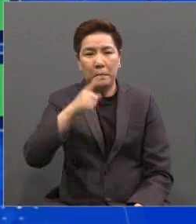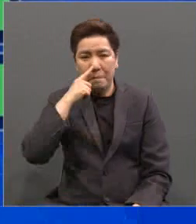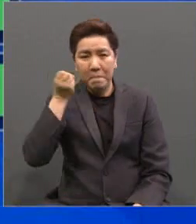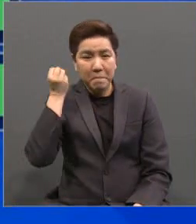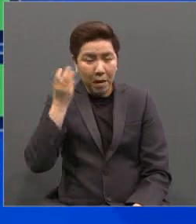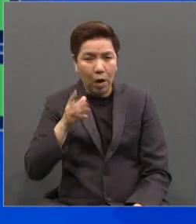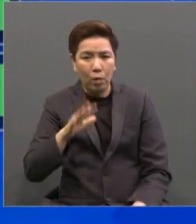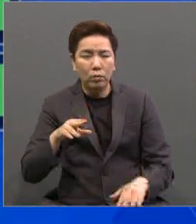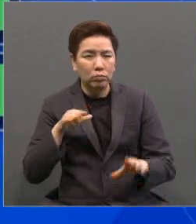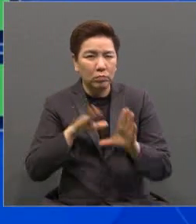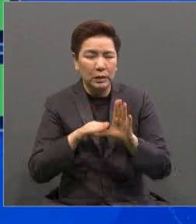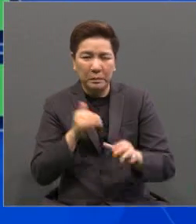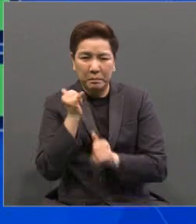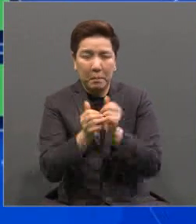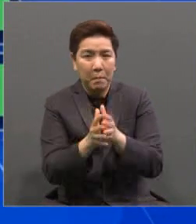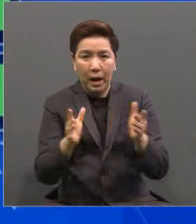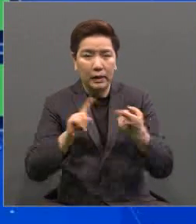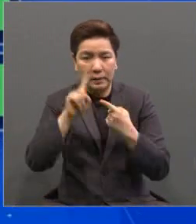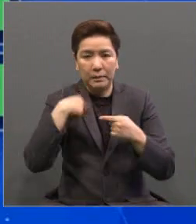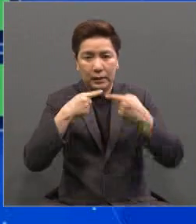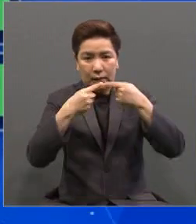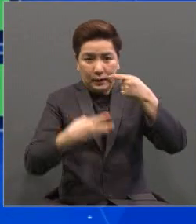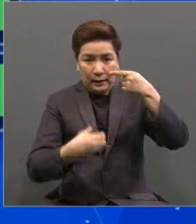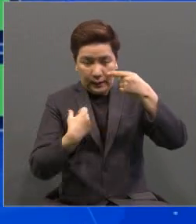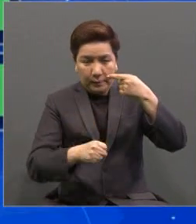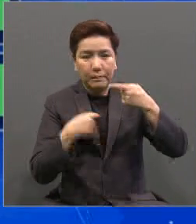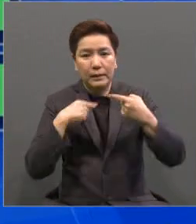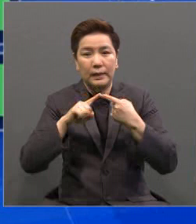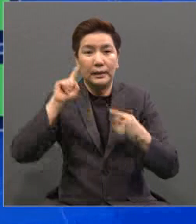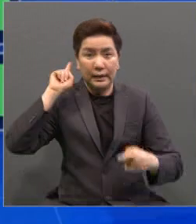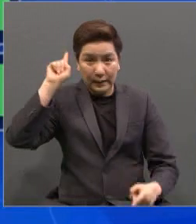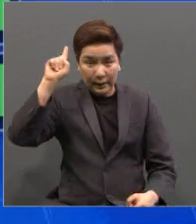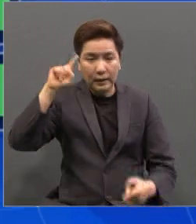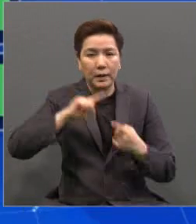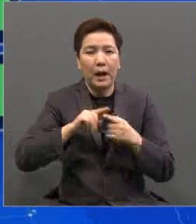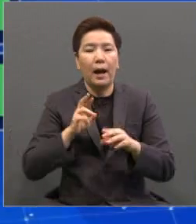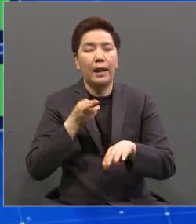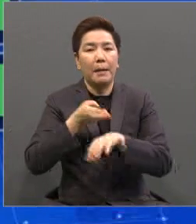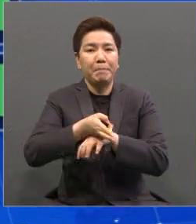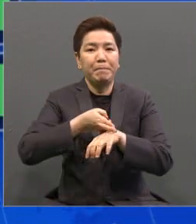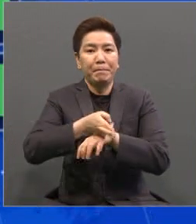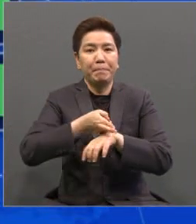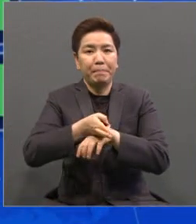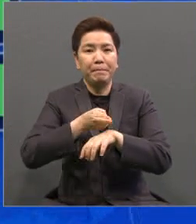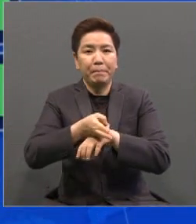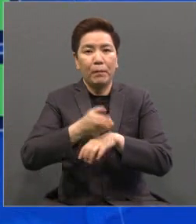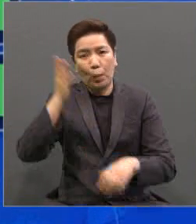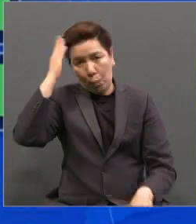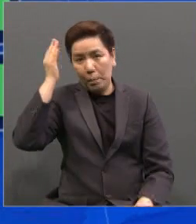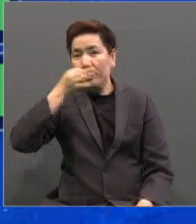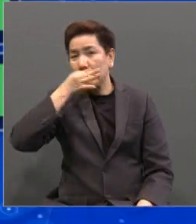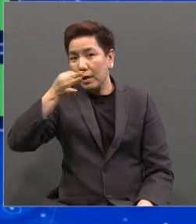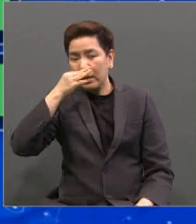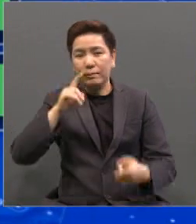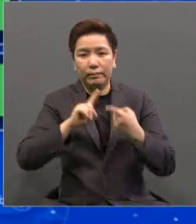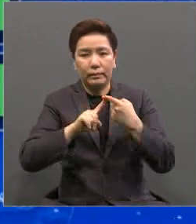ตั้งกลางที่มีผู้ลงทะเบียนขอใช้สิทธิ์มากสุด 10หน่วยด้วยกันค่ะก็คืออันดับ 1เลยนะคะมหาวิทยาลัยรามคำแหงหัวหมากค่ะ